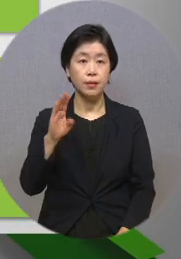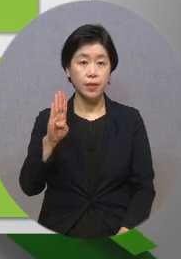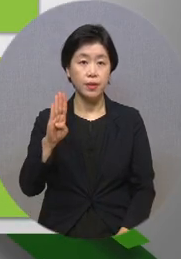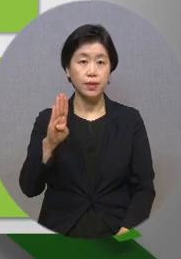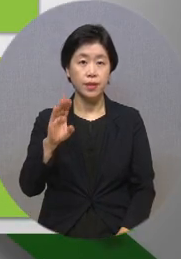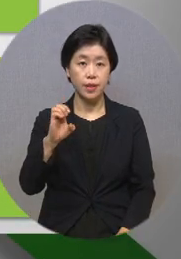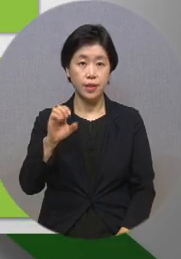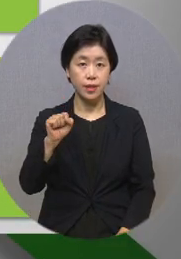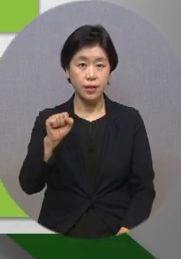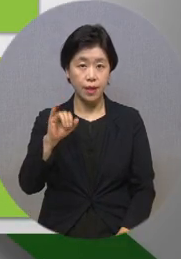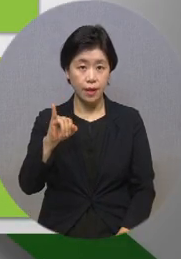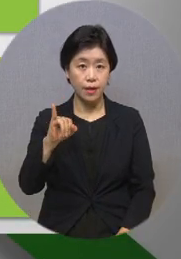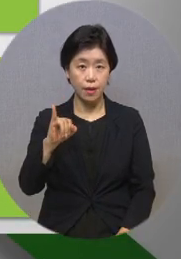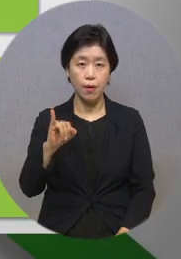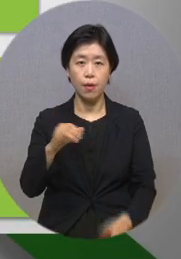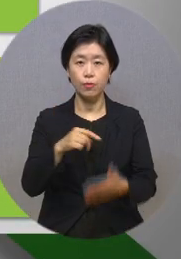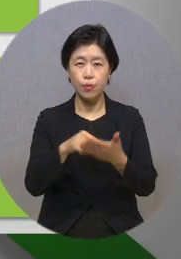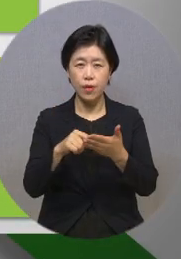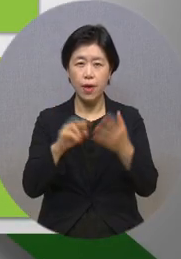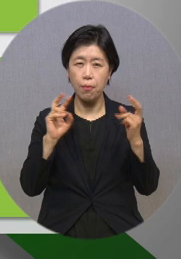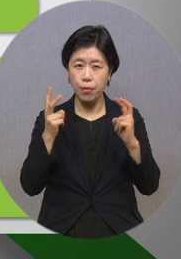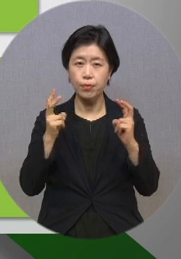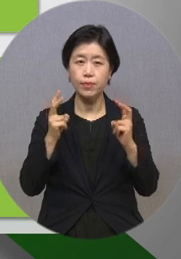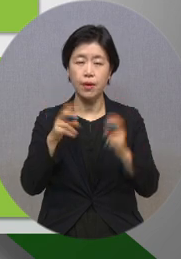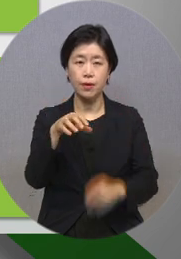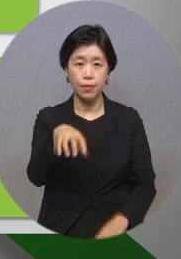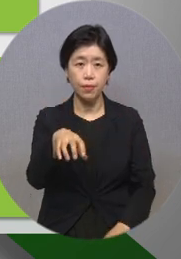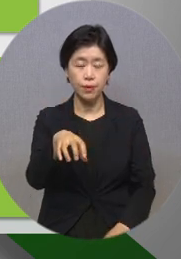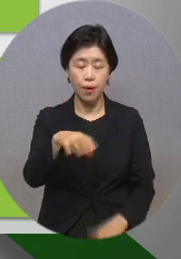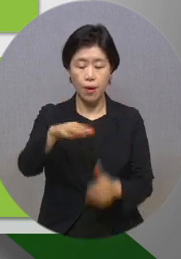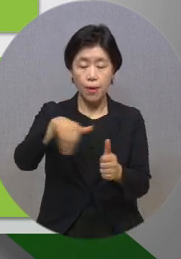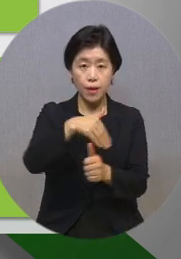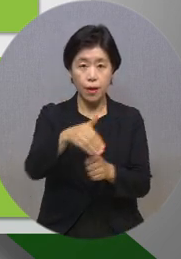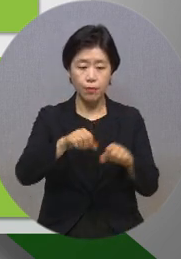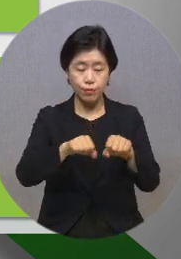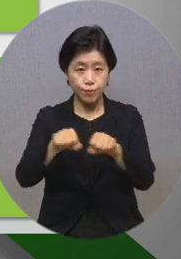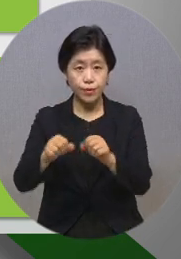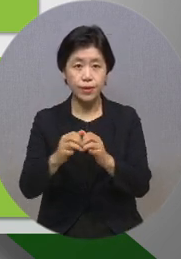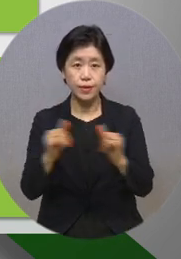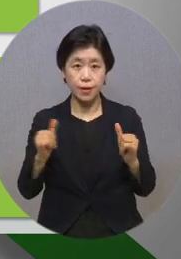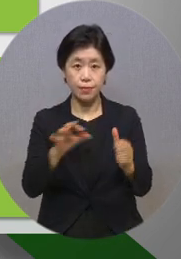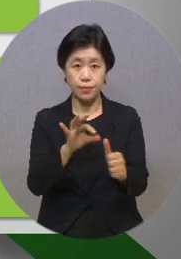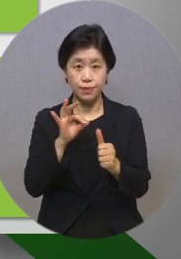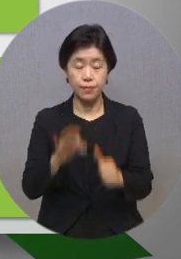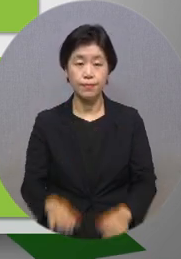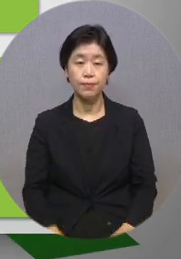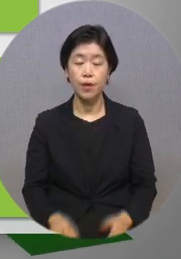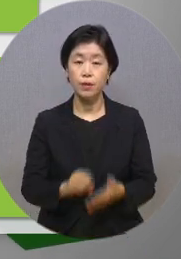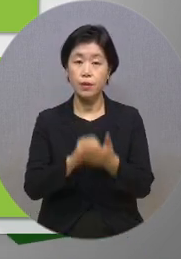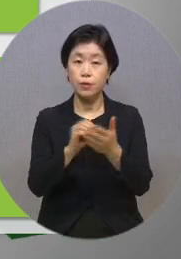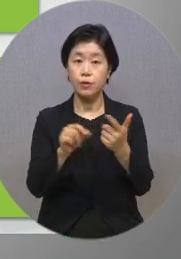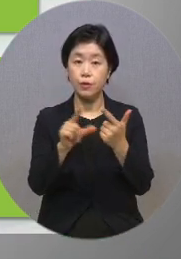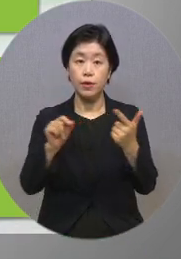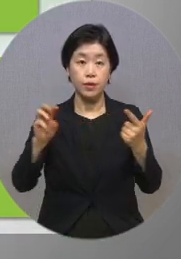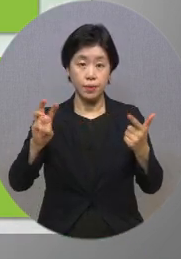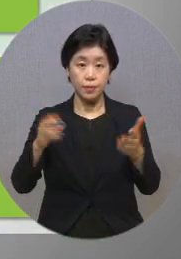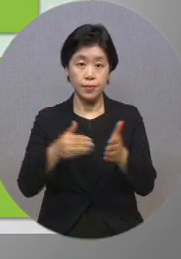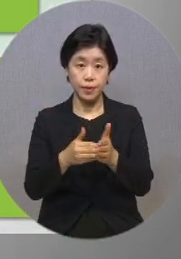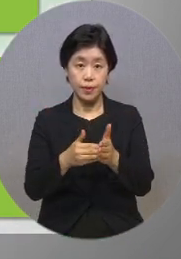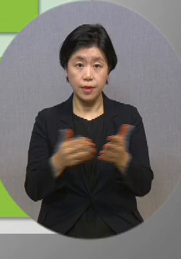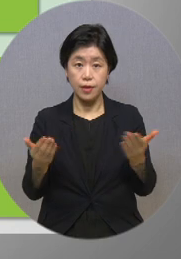DBCSI 손해사정 주식회사에서 환경미화원을 모집합니다. 접수 마감일은 6월 30일까지며